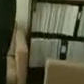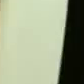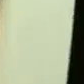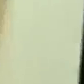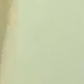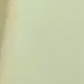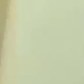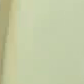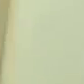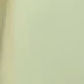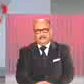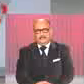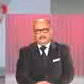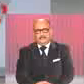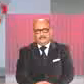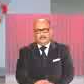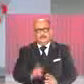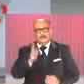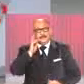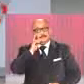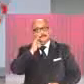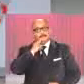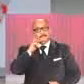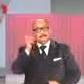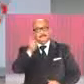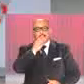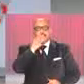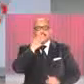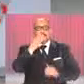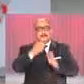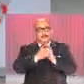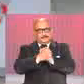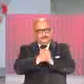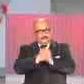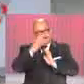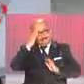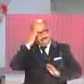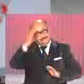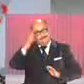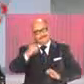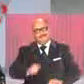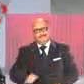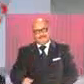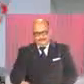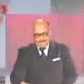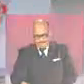شكرا على المتابعة وإلى اللقاء.